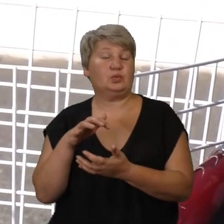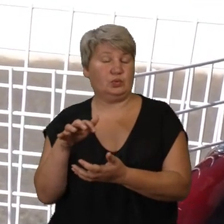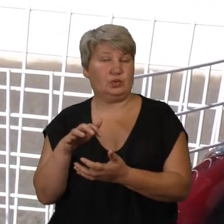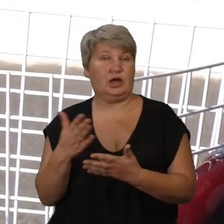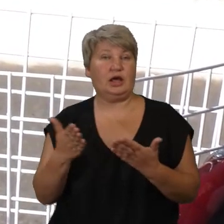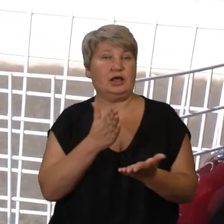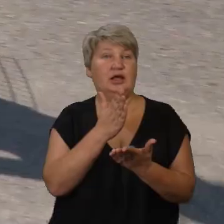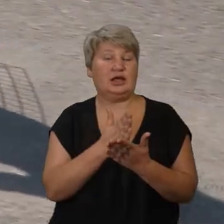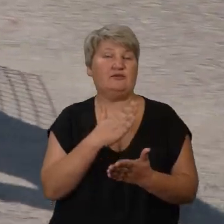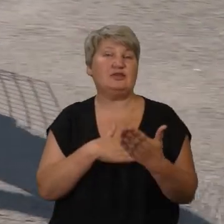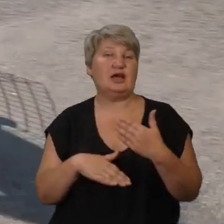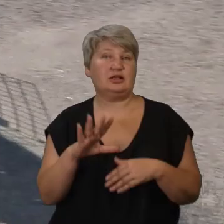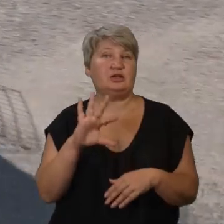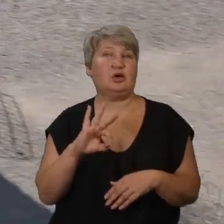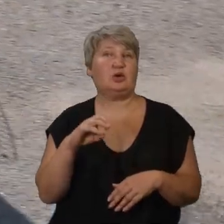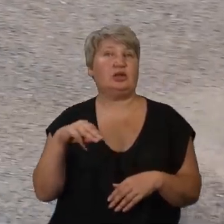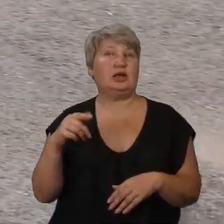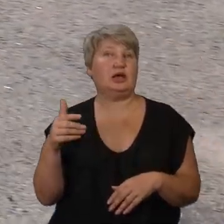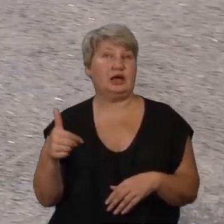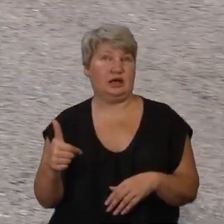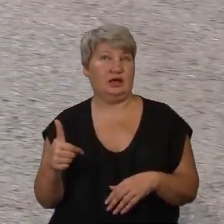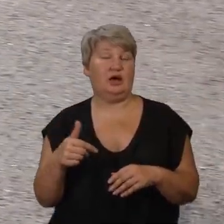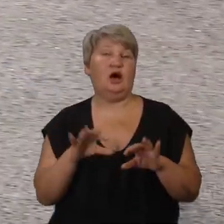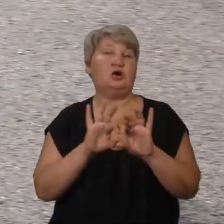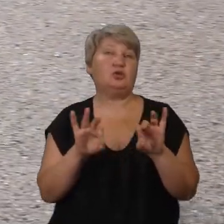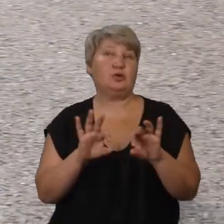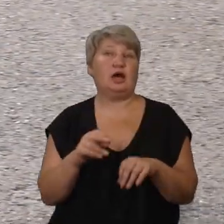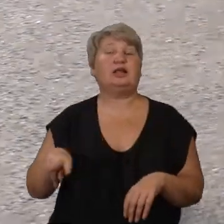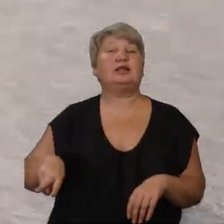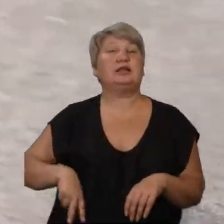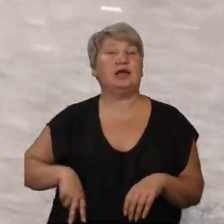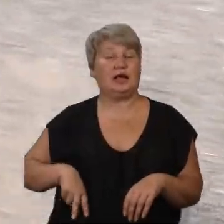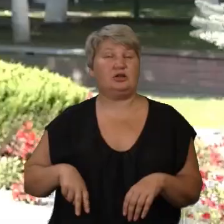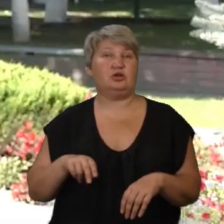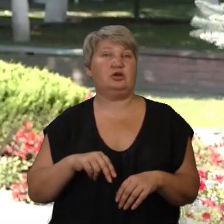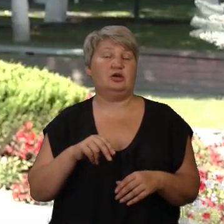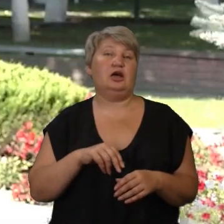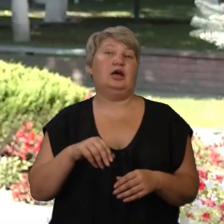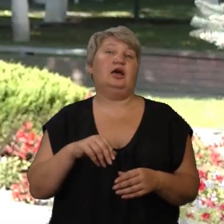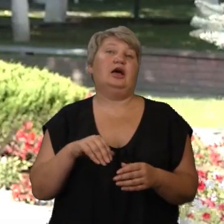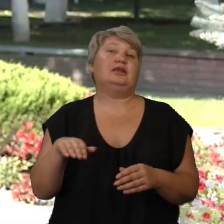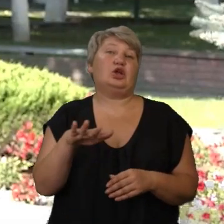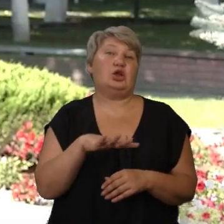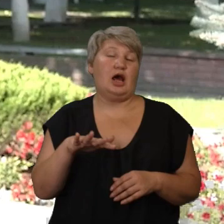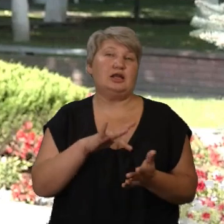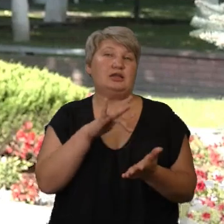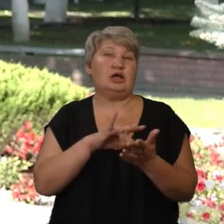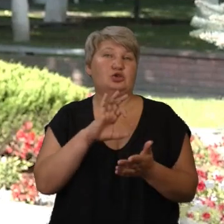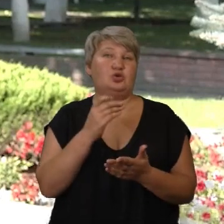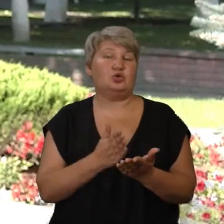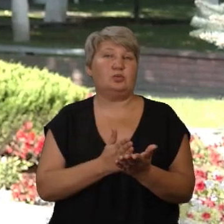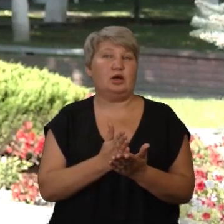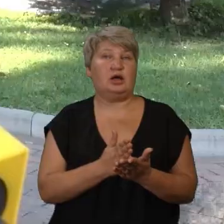є у снятинській громаді розповідає директорка комунальної установи територіальний центр соціального обслуговування Галина